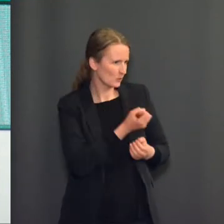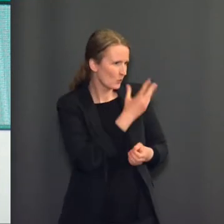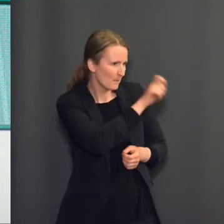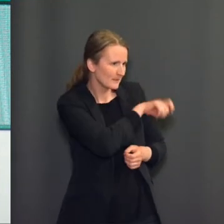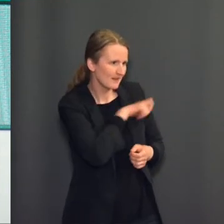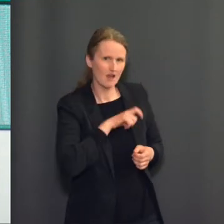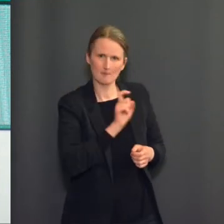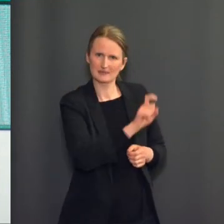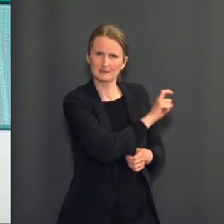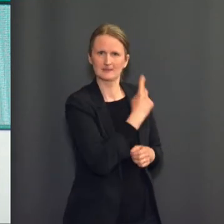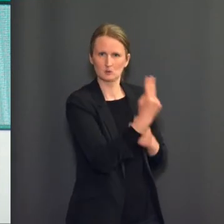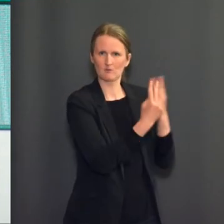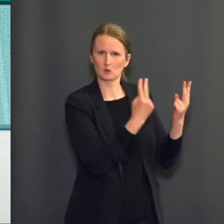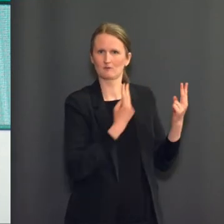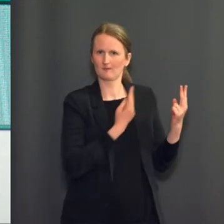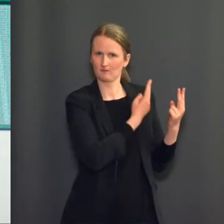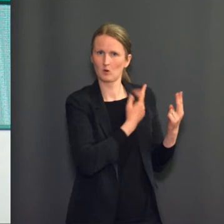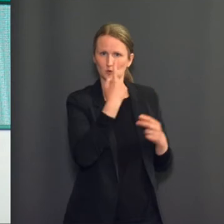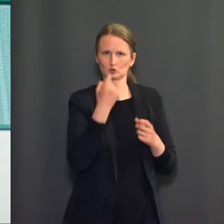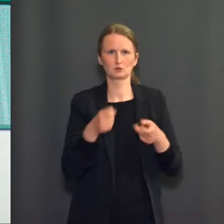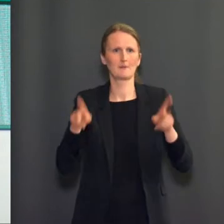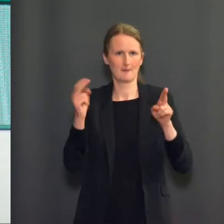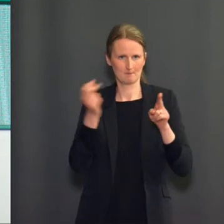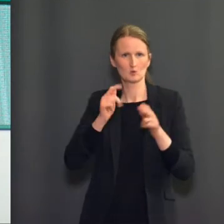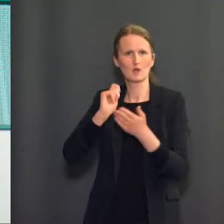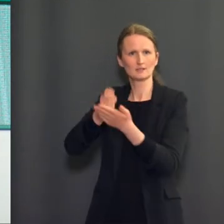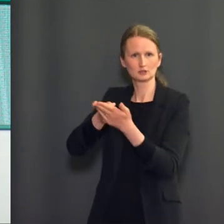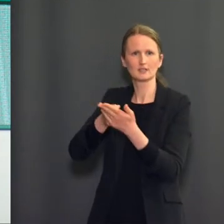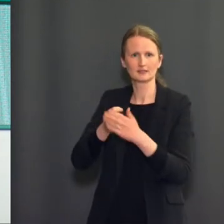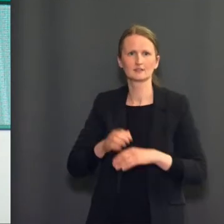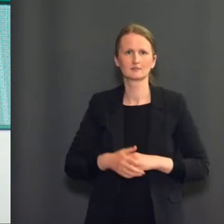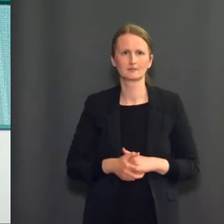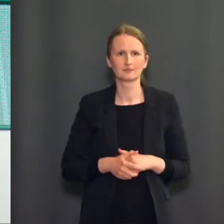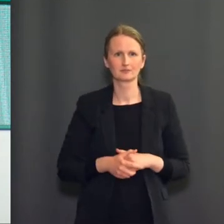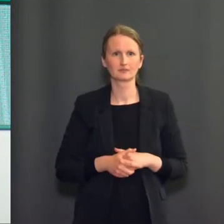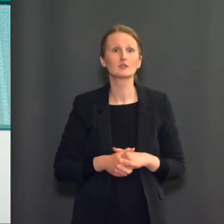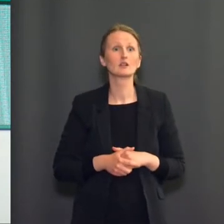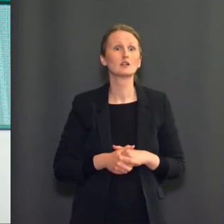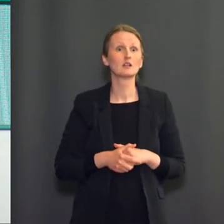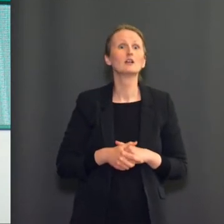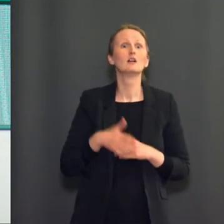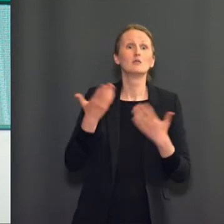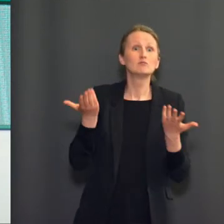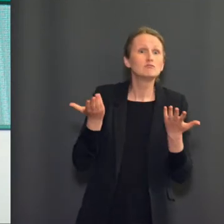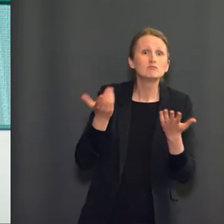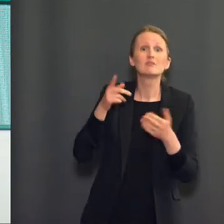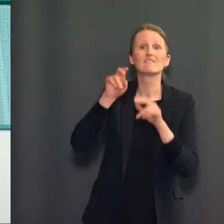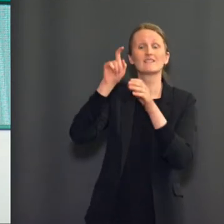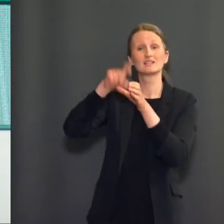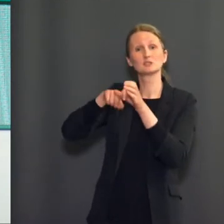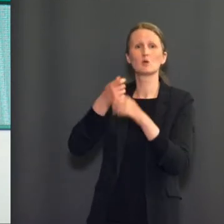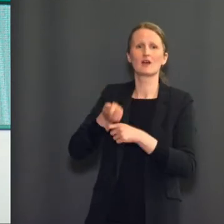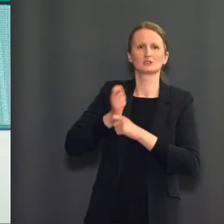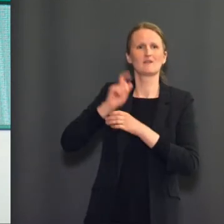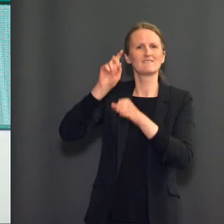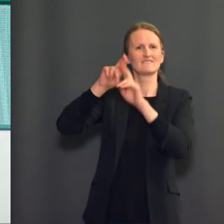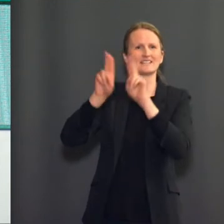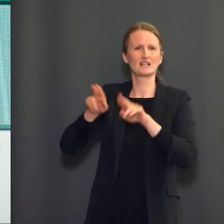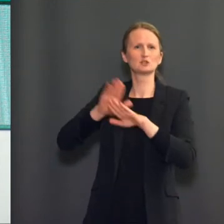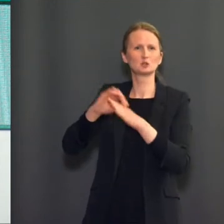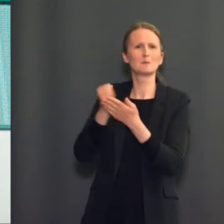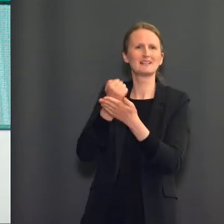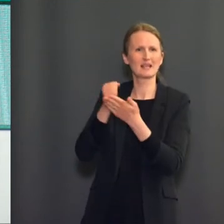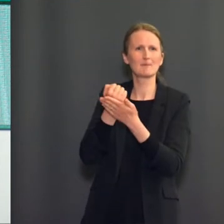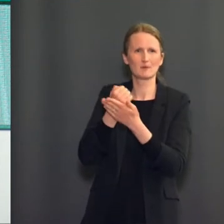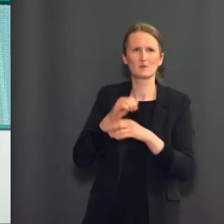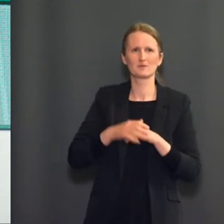des médicaments et des produits de santé, l'AFMPS, contrôle activement la qualité des autotests sur